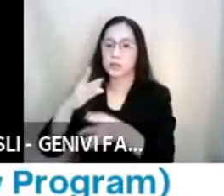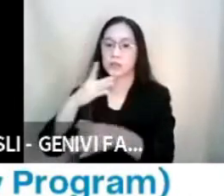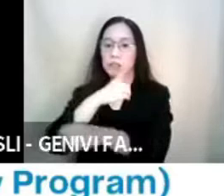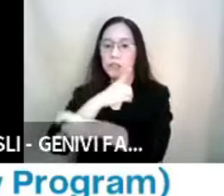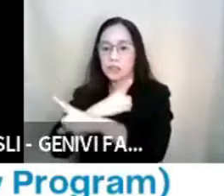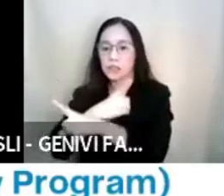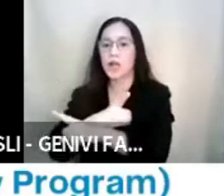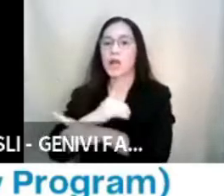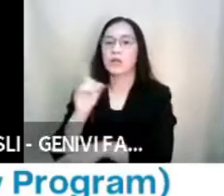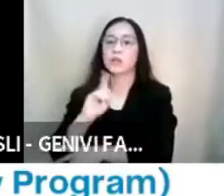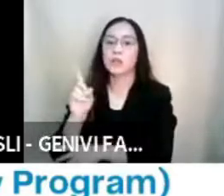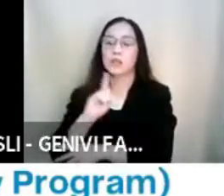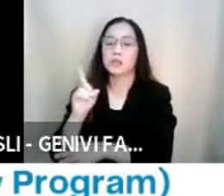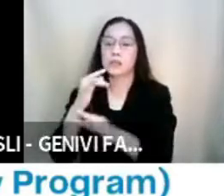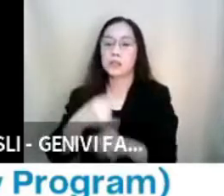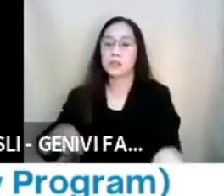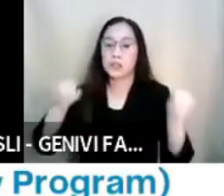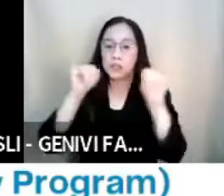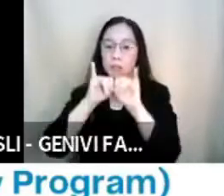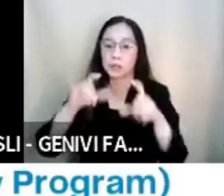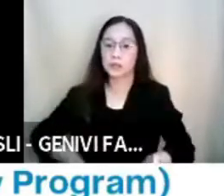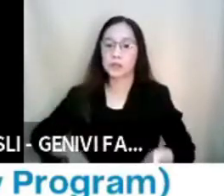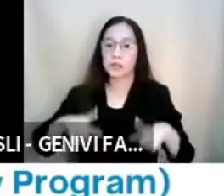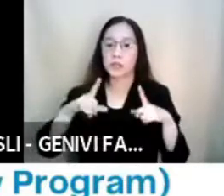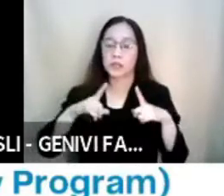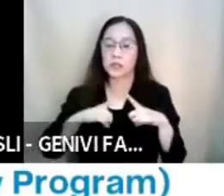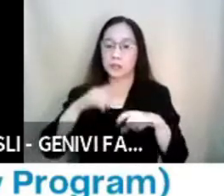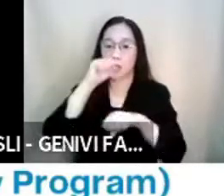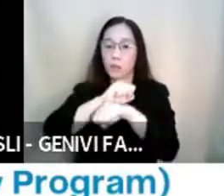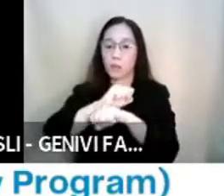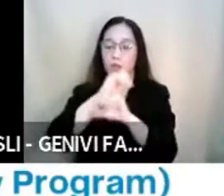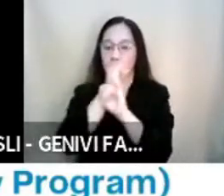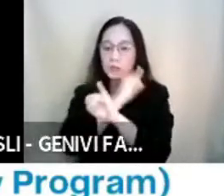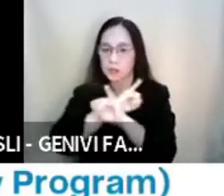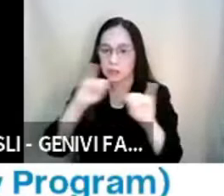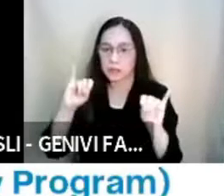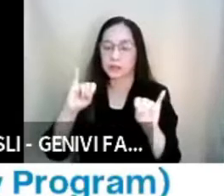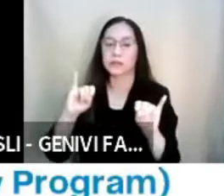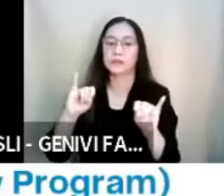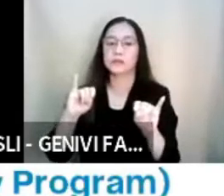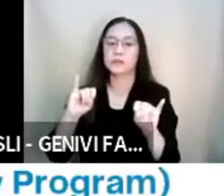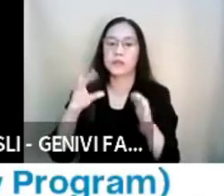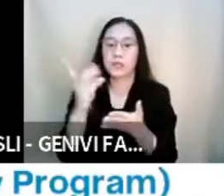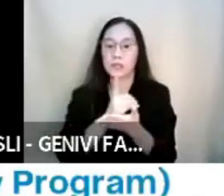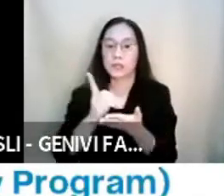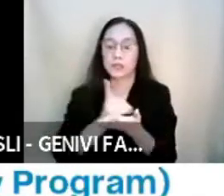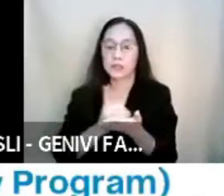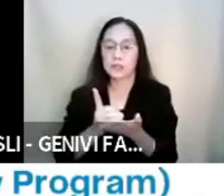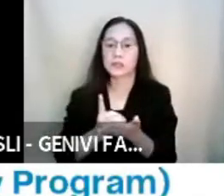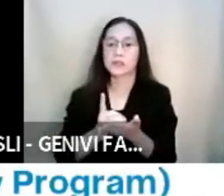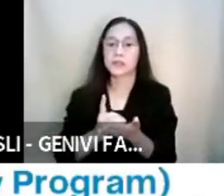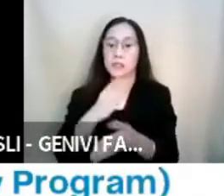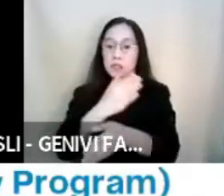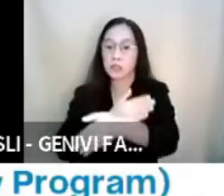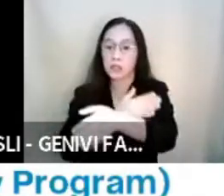sa kanyang living and working independently. No, it's also designed to enhance yung current and